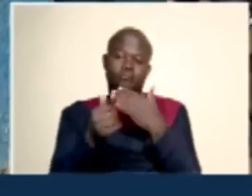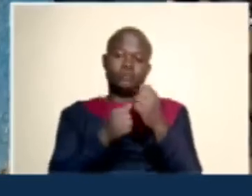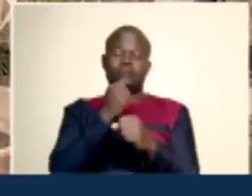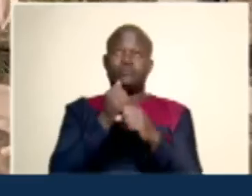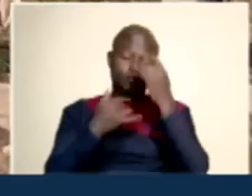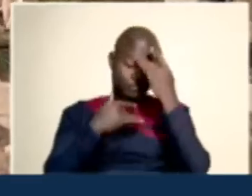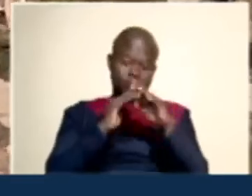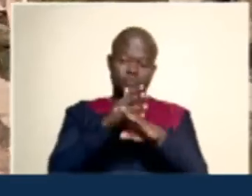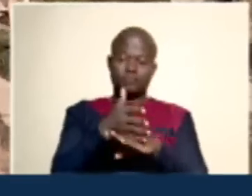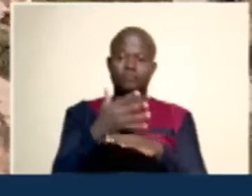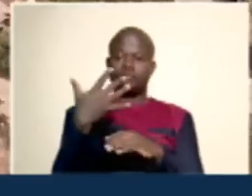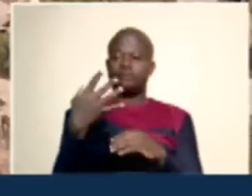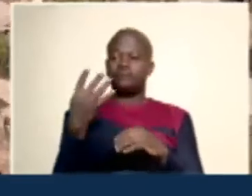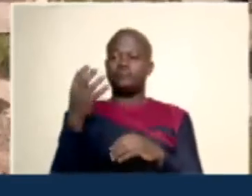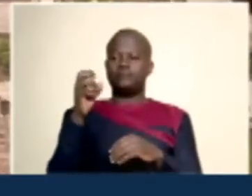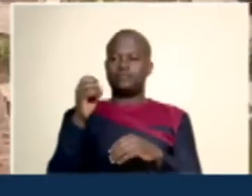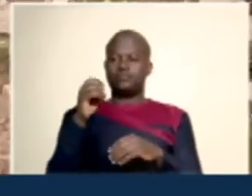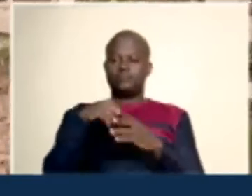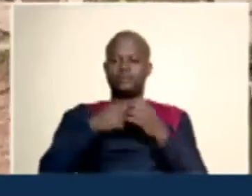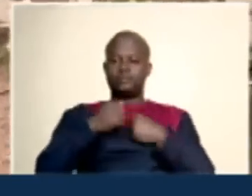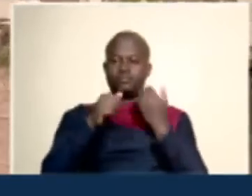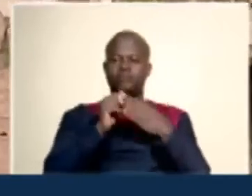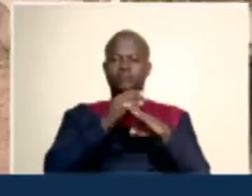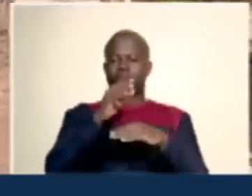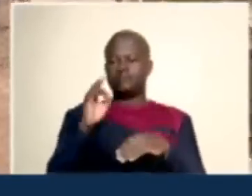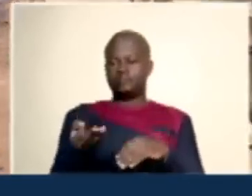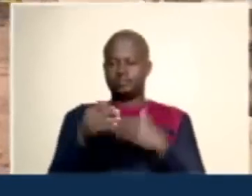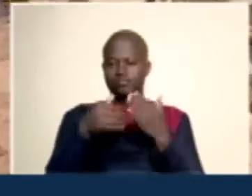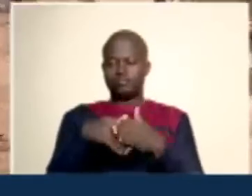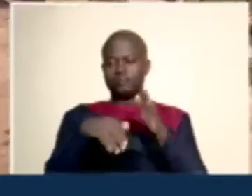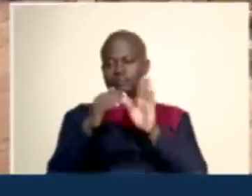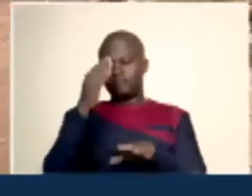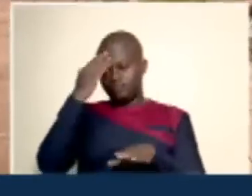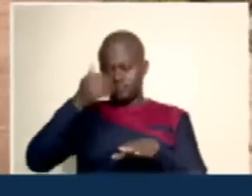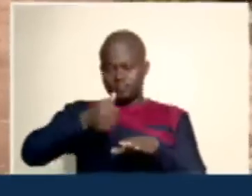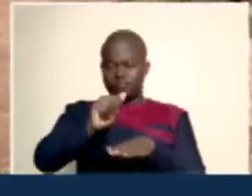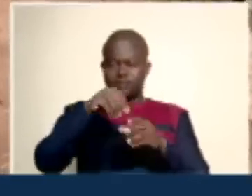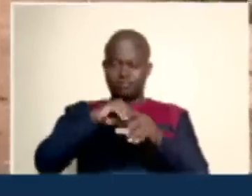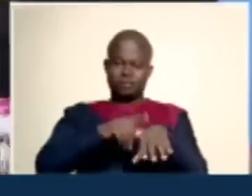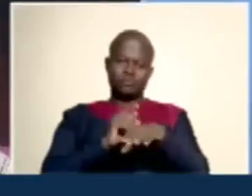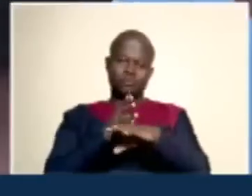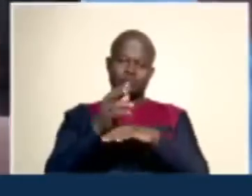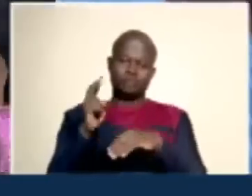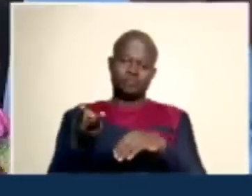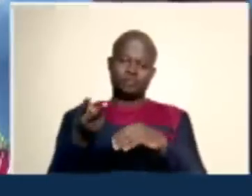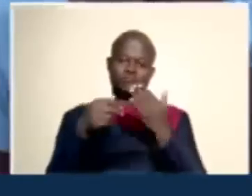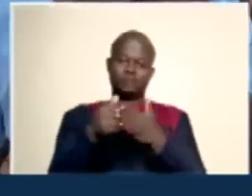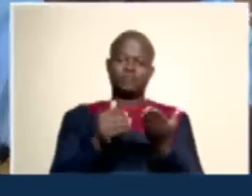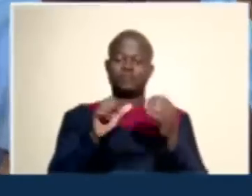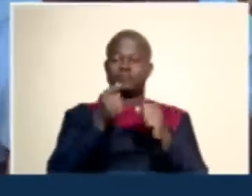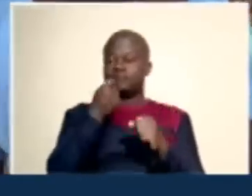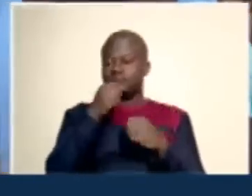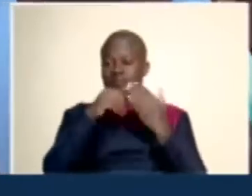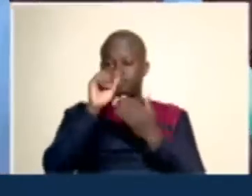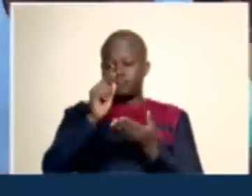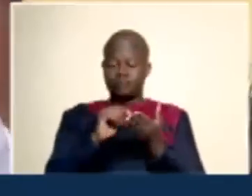handura abagera ku 500,400 mu Rwanda n'abasaga 3,000 bahitanwa nacyo mu gihe kandi abasaga 200,000 bafata imiti igabanya